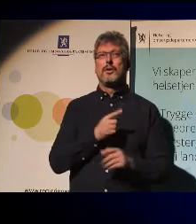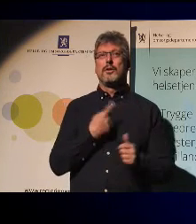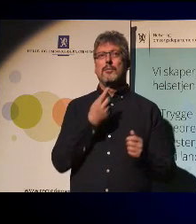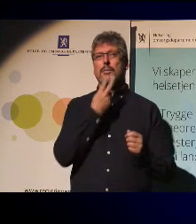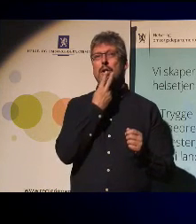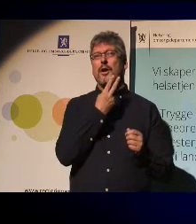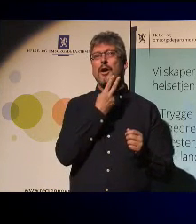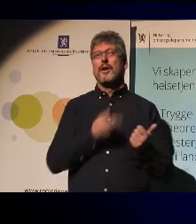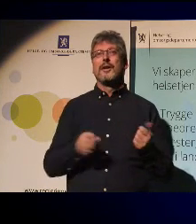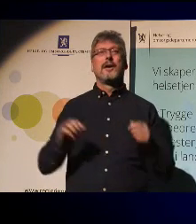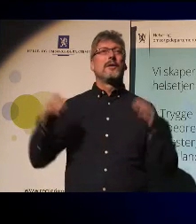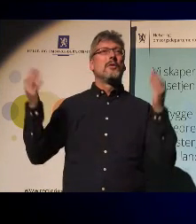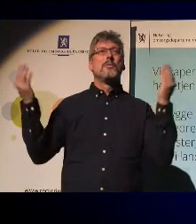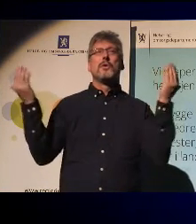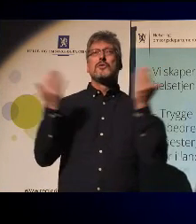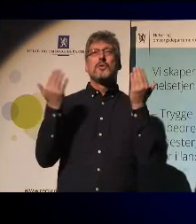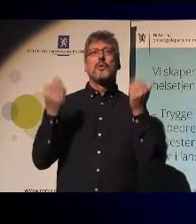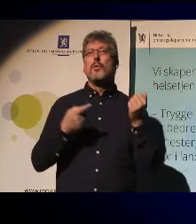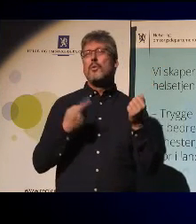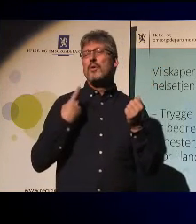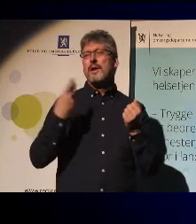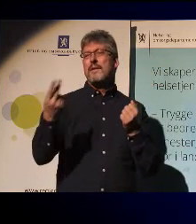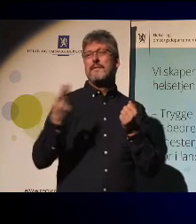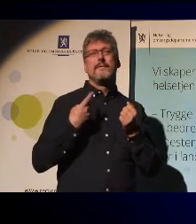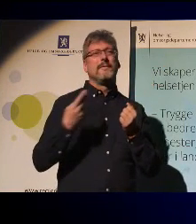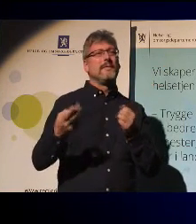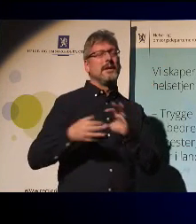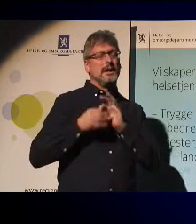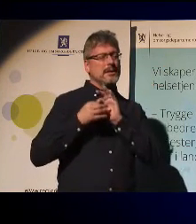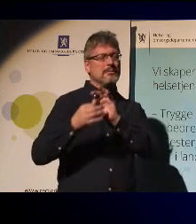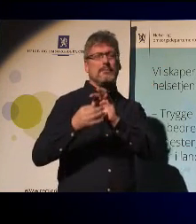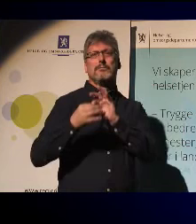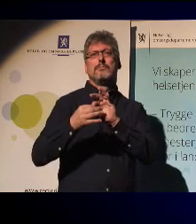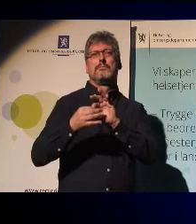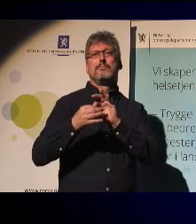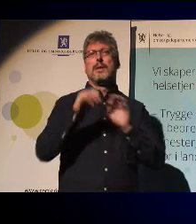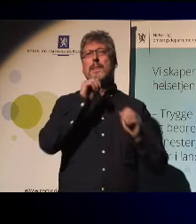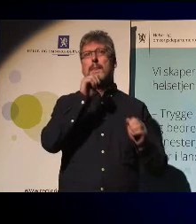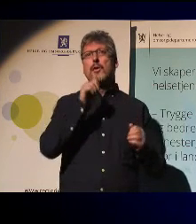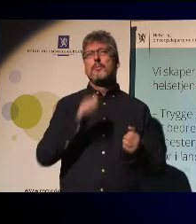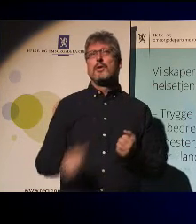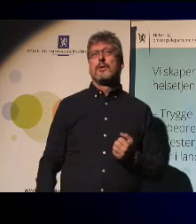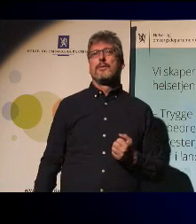Och i skolan och i lag, Tommy.